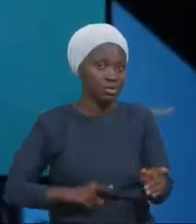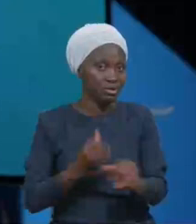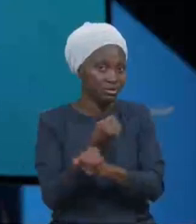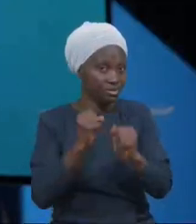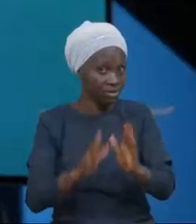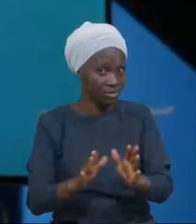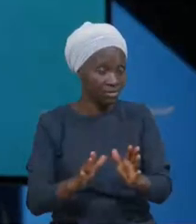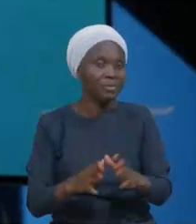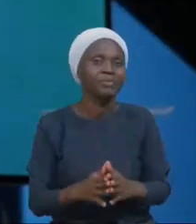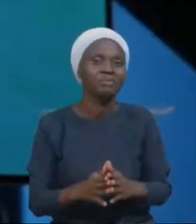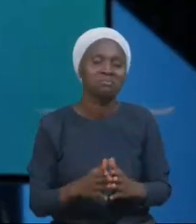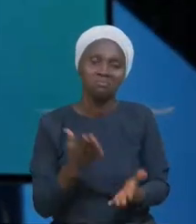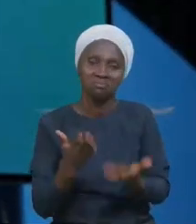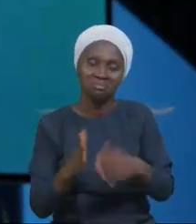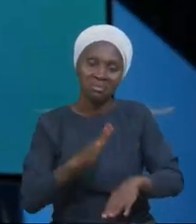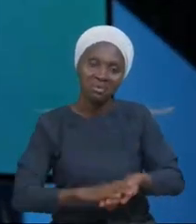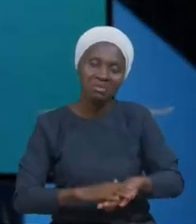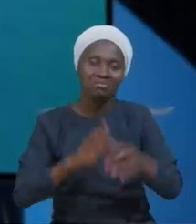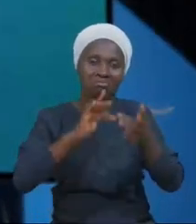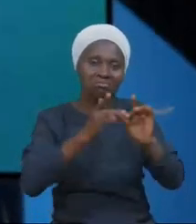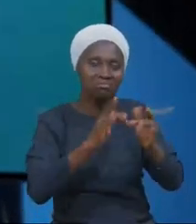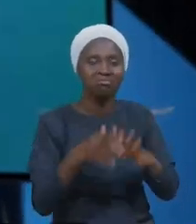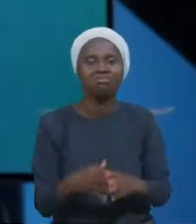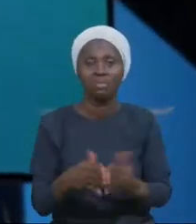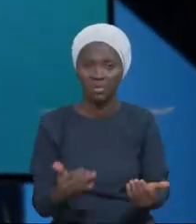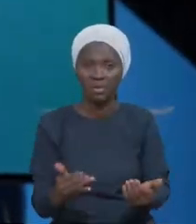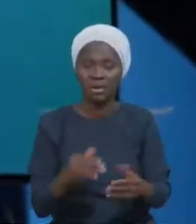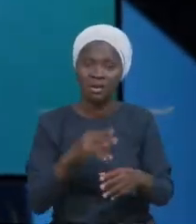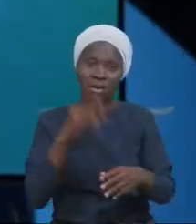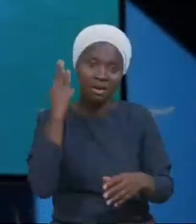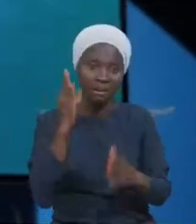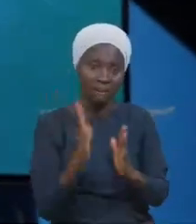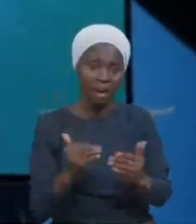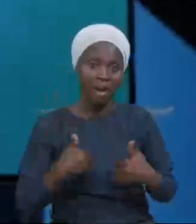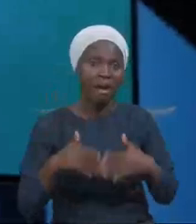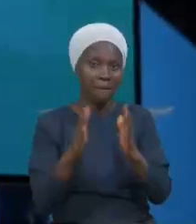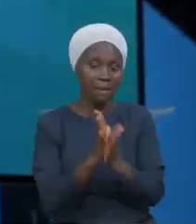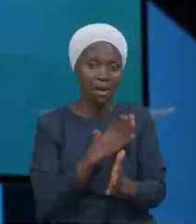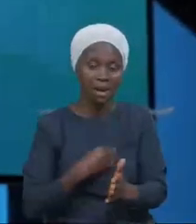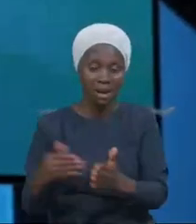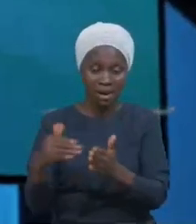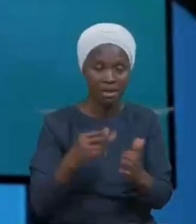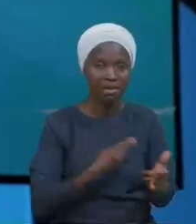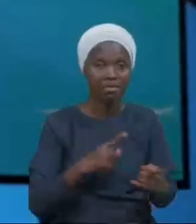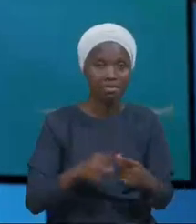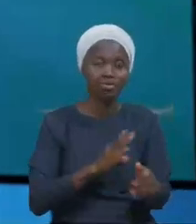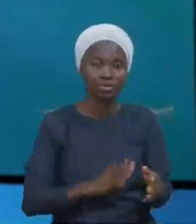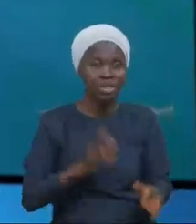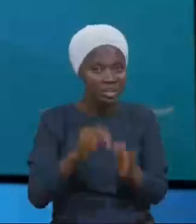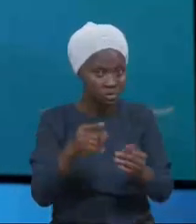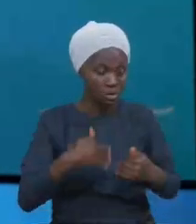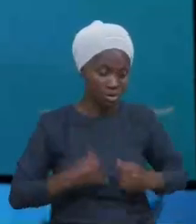même sur Zoom, le pasteur a déjà prié et nous a conduit à Christ. Si tu as donné ta vie à Christ, le